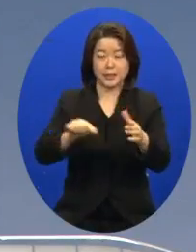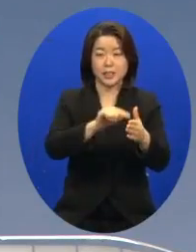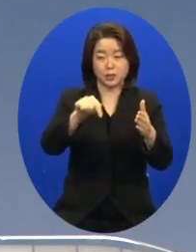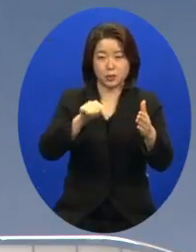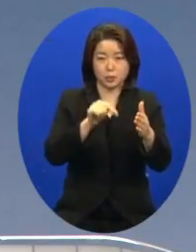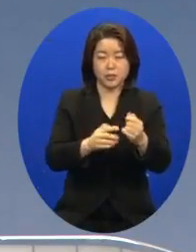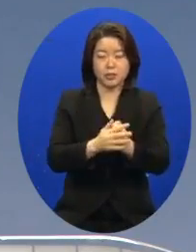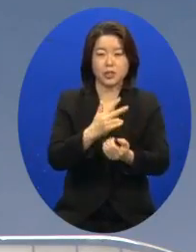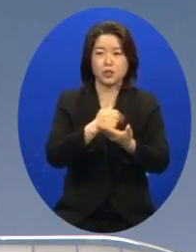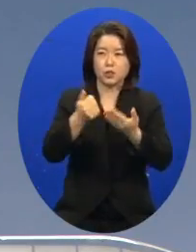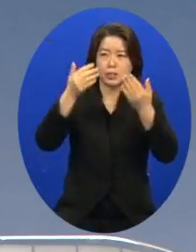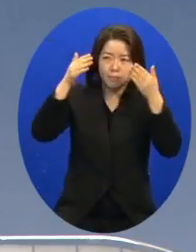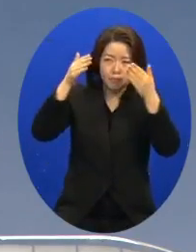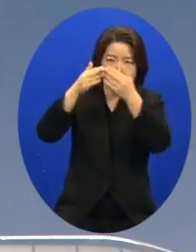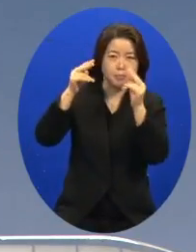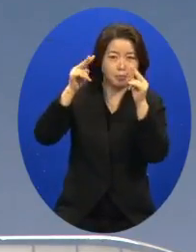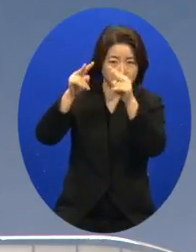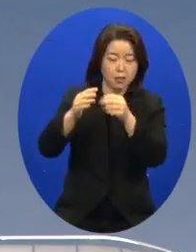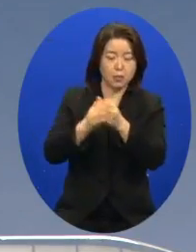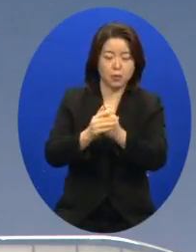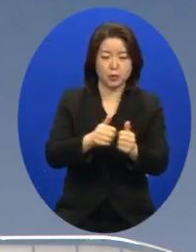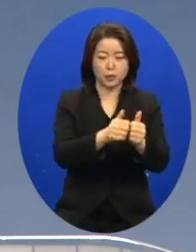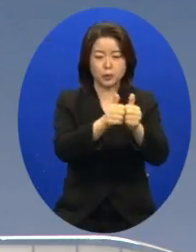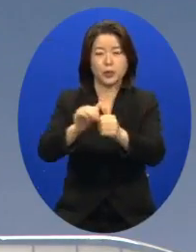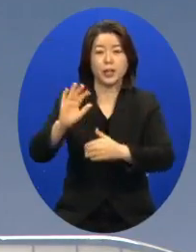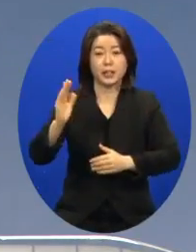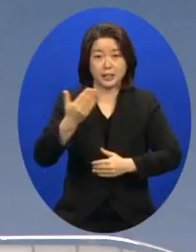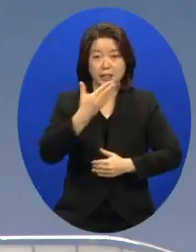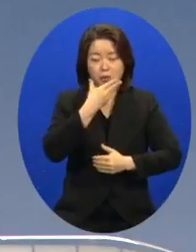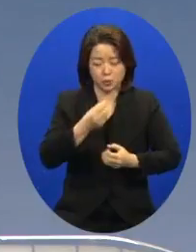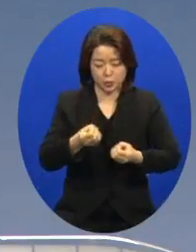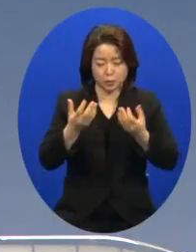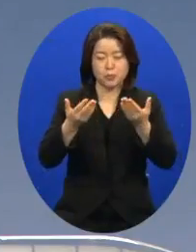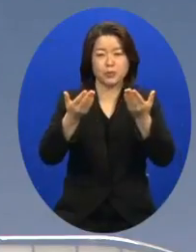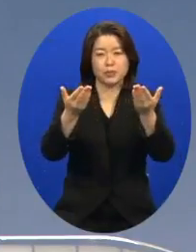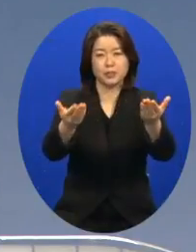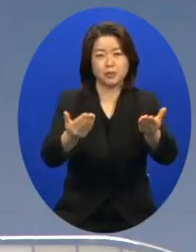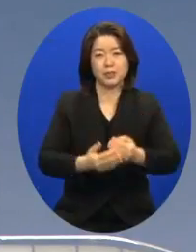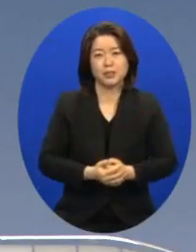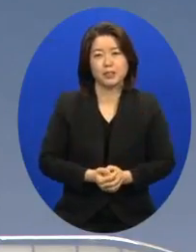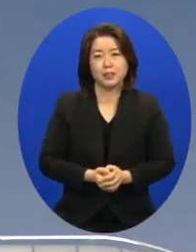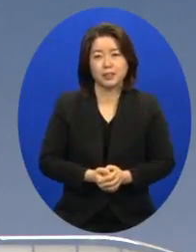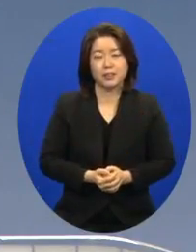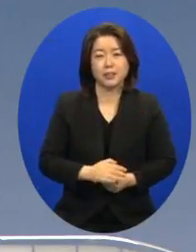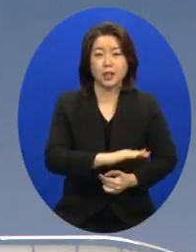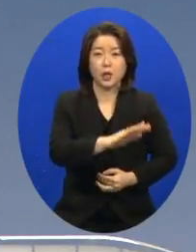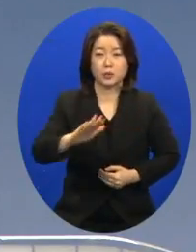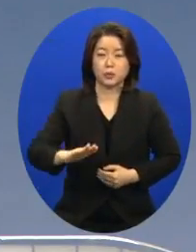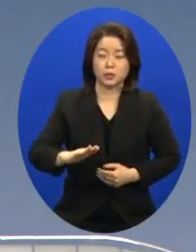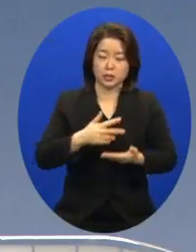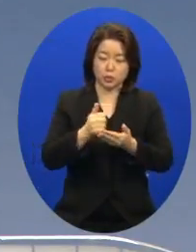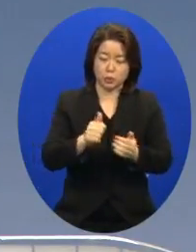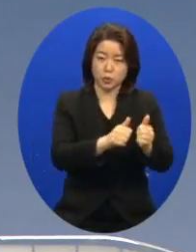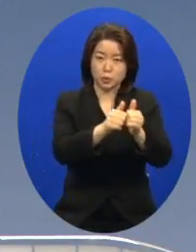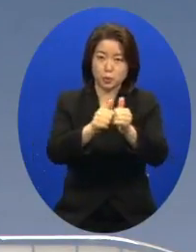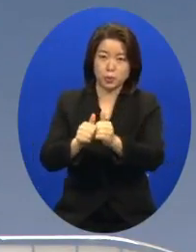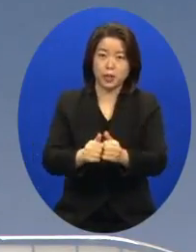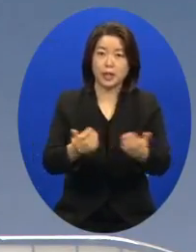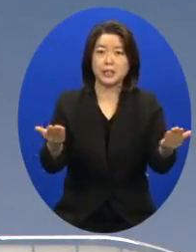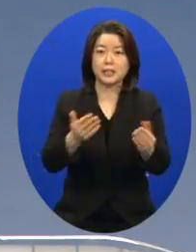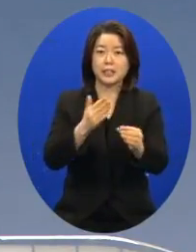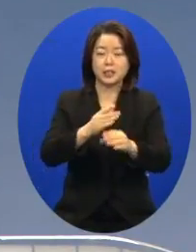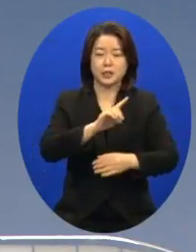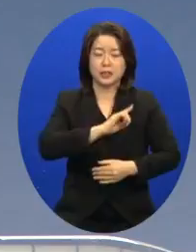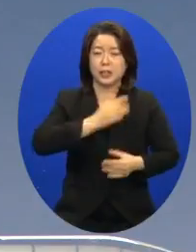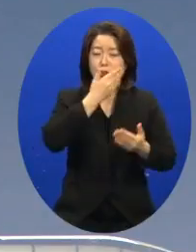주님을 바라 보시고 주님과 동행하게 되기를 축복합니다 우리가 주님과 동행하는 것 중에서 가장 중요한 것